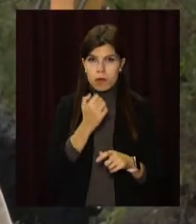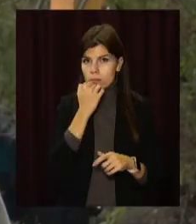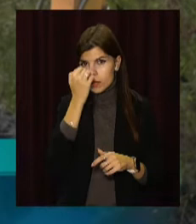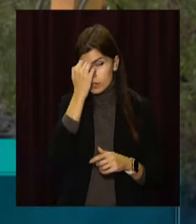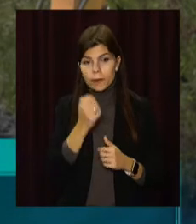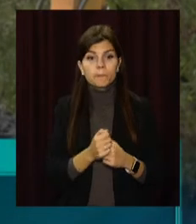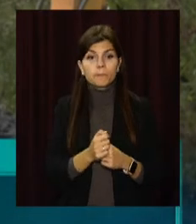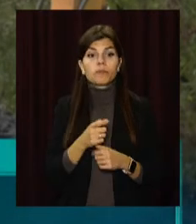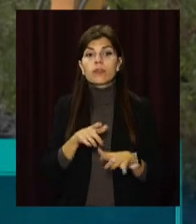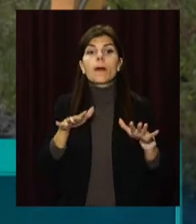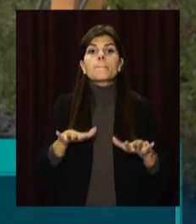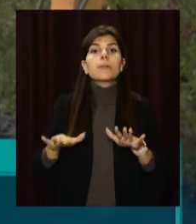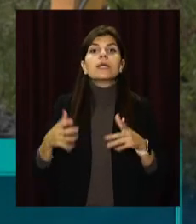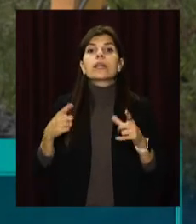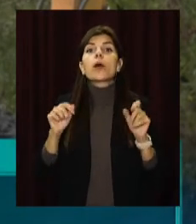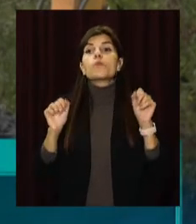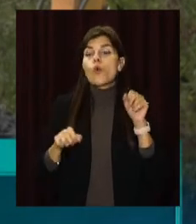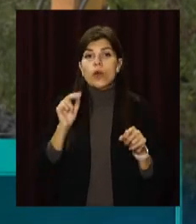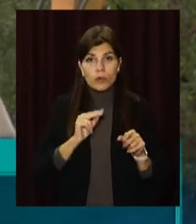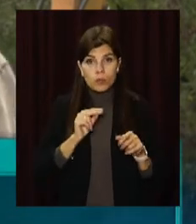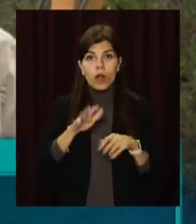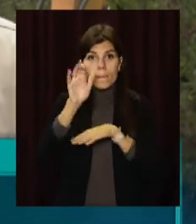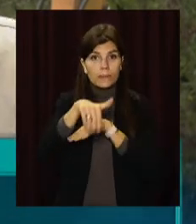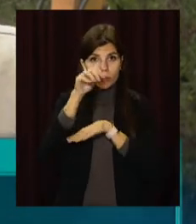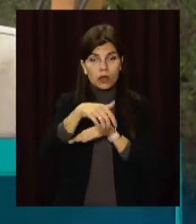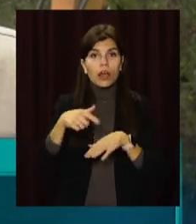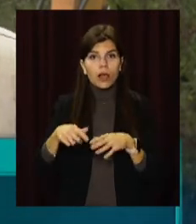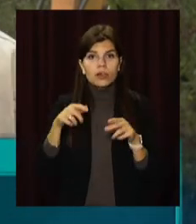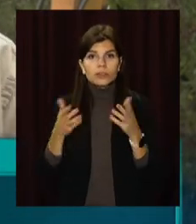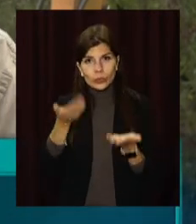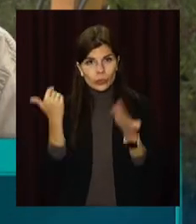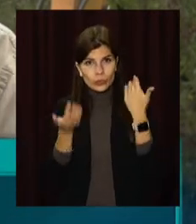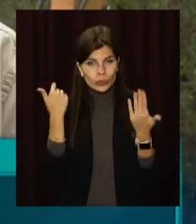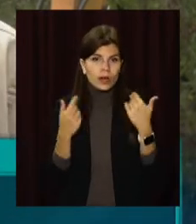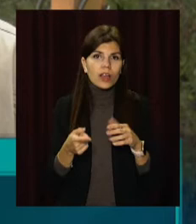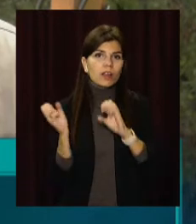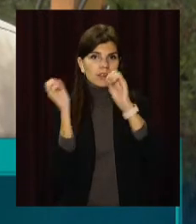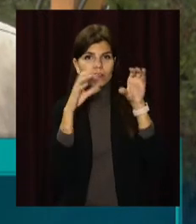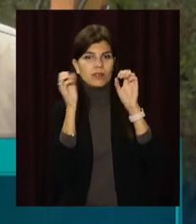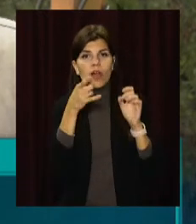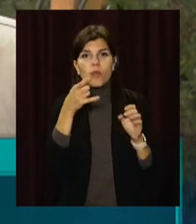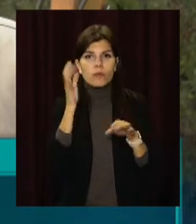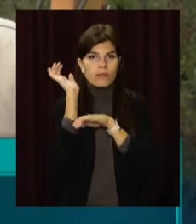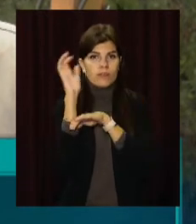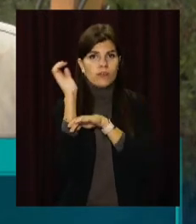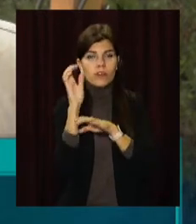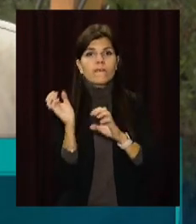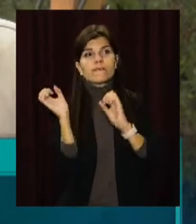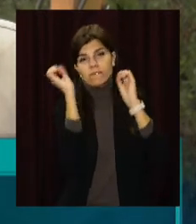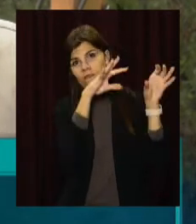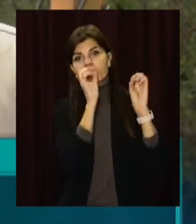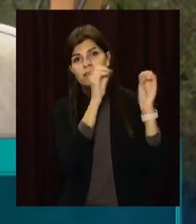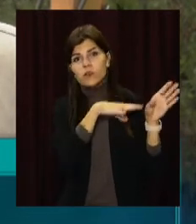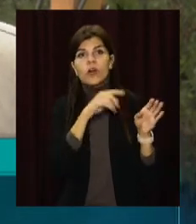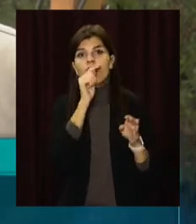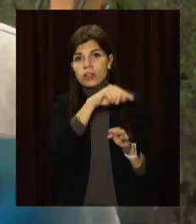в которых есть доступ, работает экскаватор. Они выбирают весь грунт, грузят его в автомобили, вывозят на площадки.